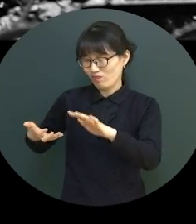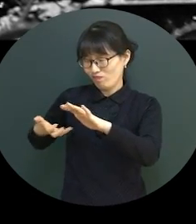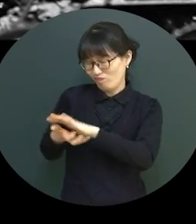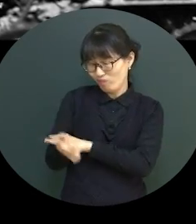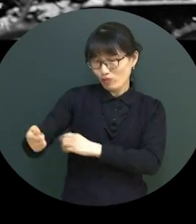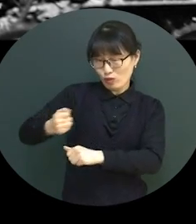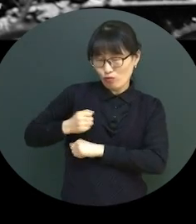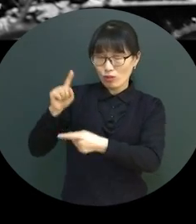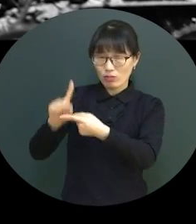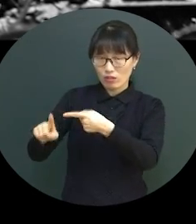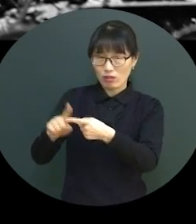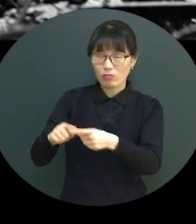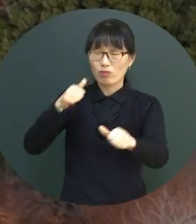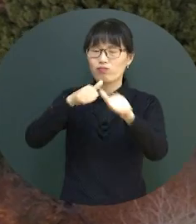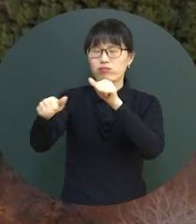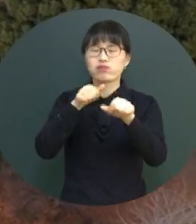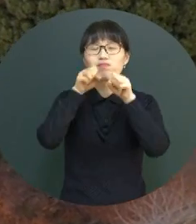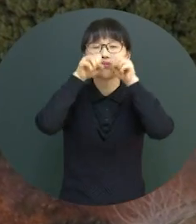알립니다.